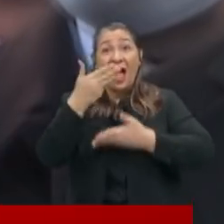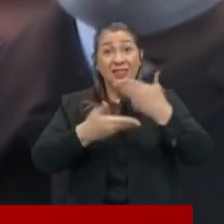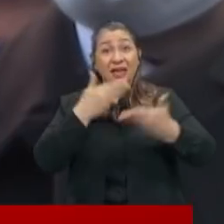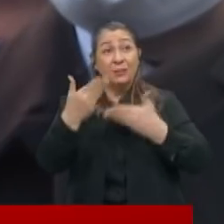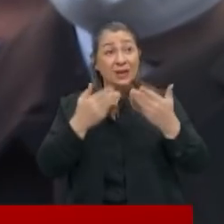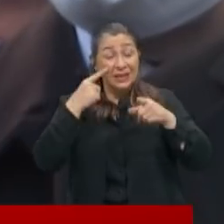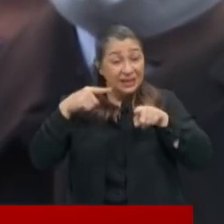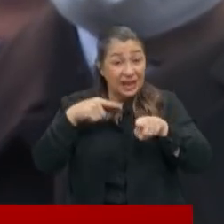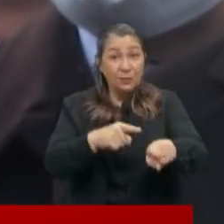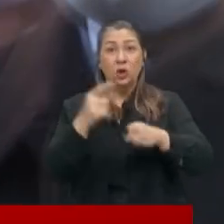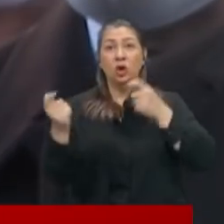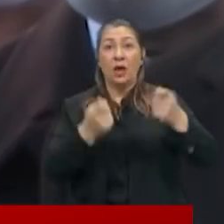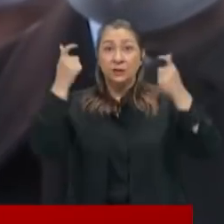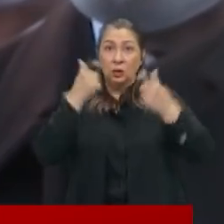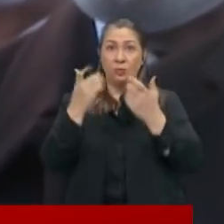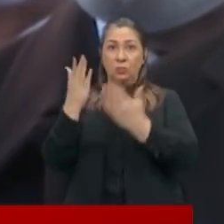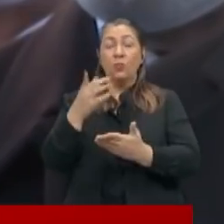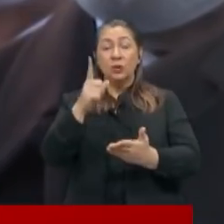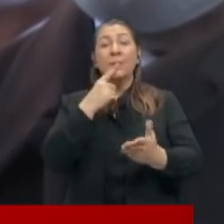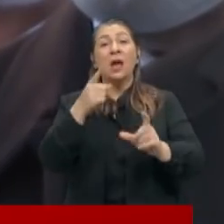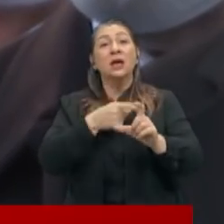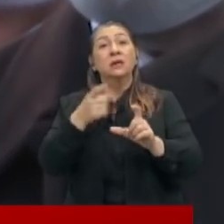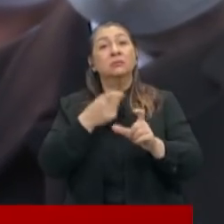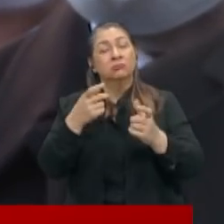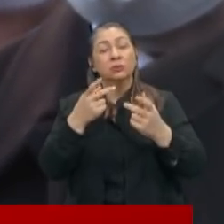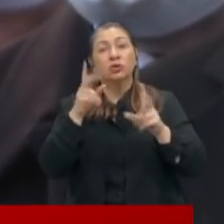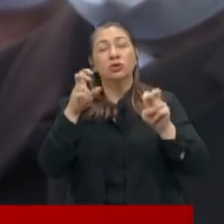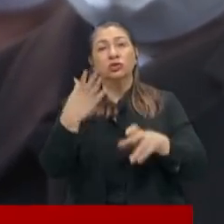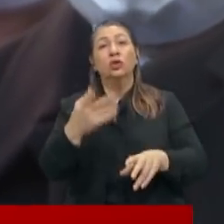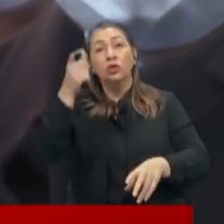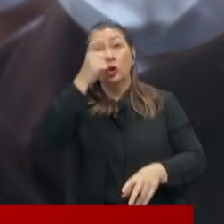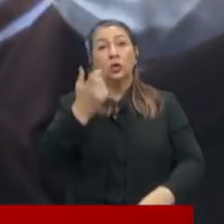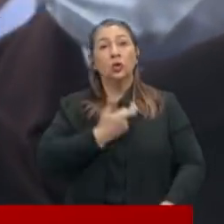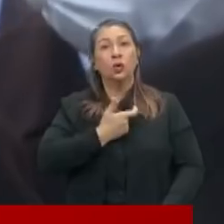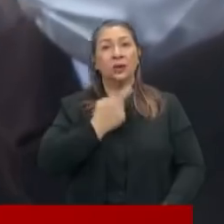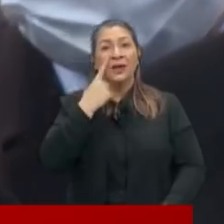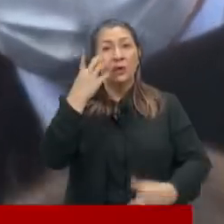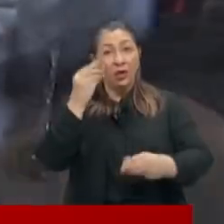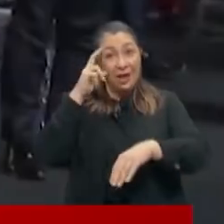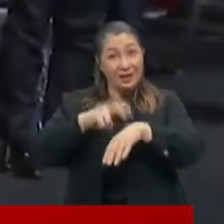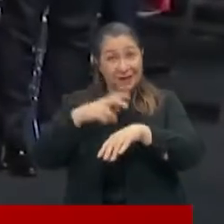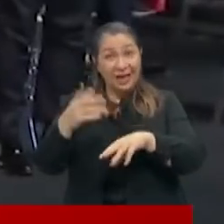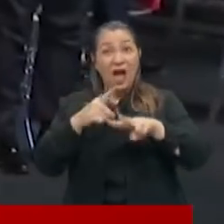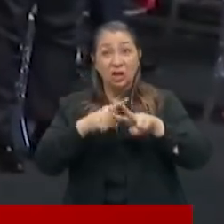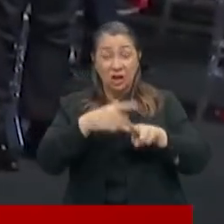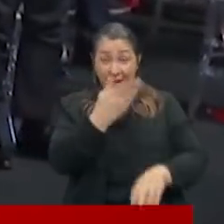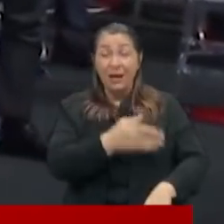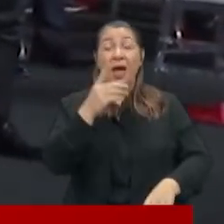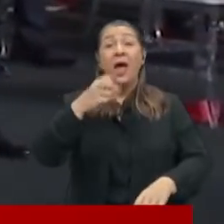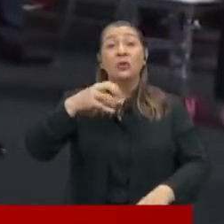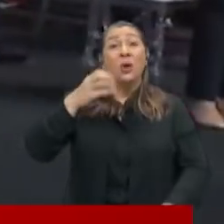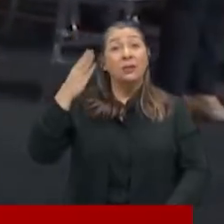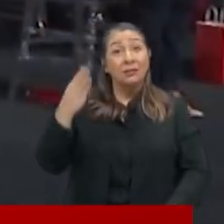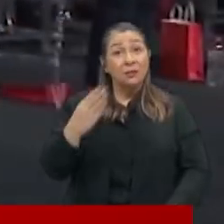anlatmakla, takip etmekle görevli. Bu da bir fezleke konusudur. Türkiye'nin hukuk devleti olduğunu hatırlatan Akşener, Erdoğan'ın da